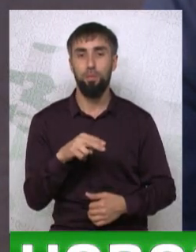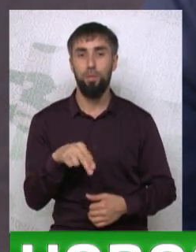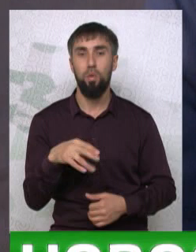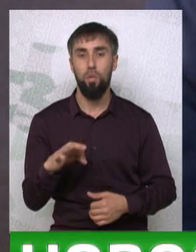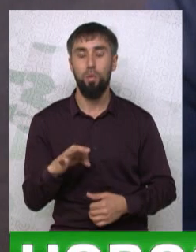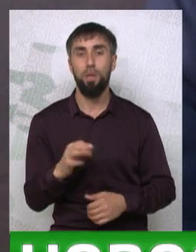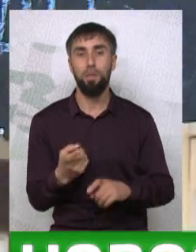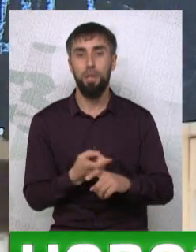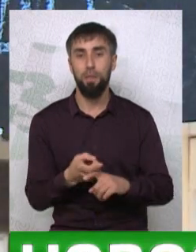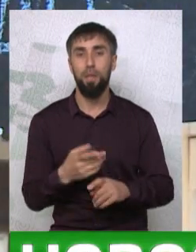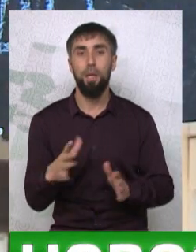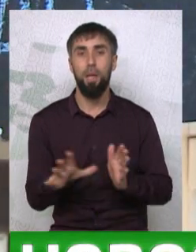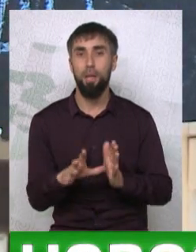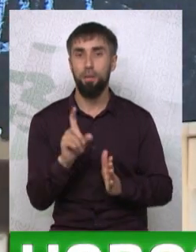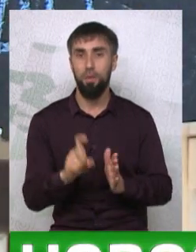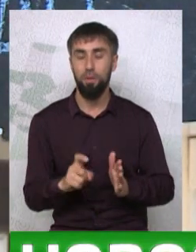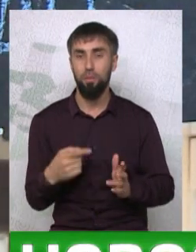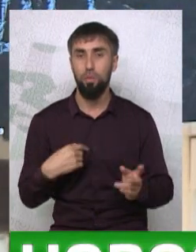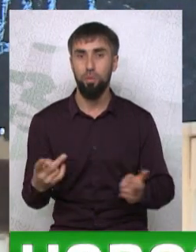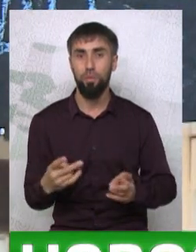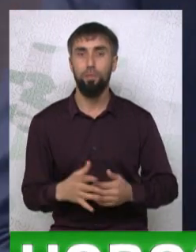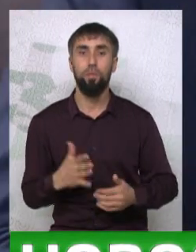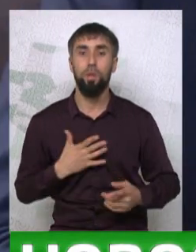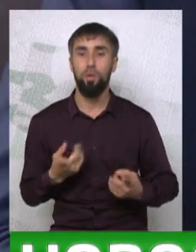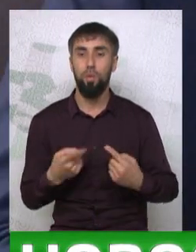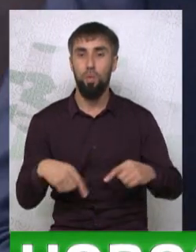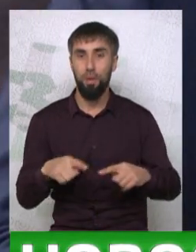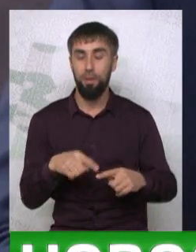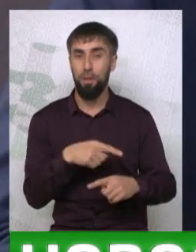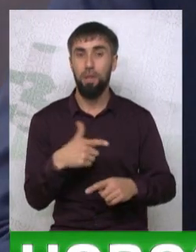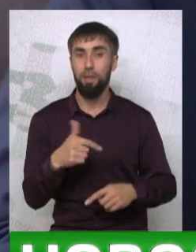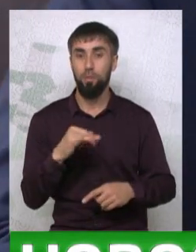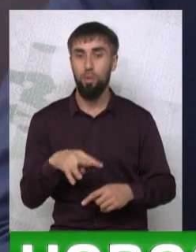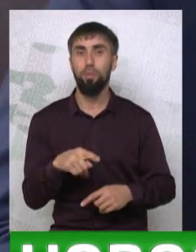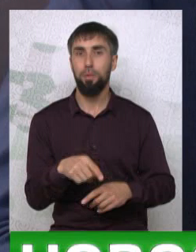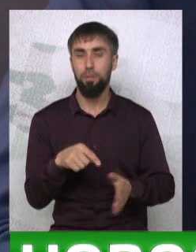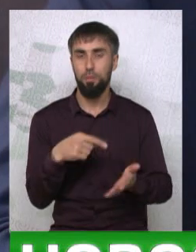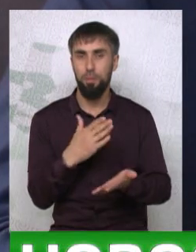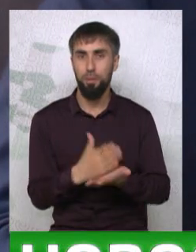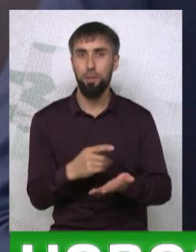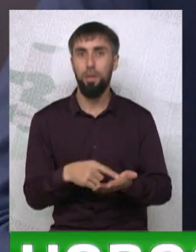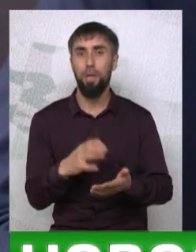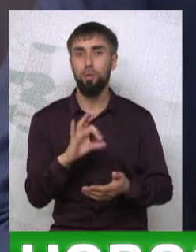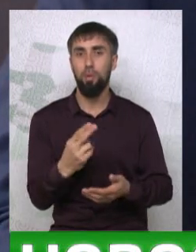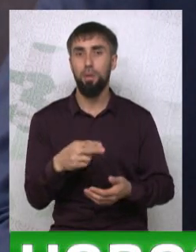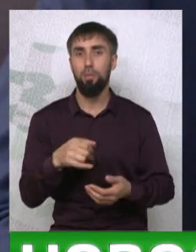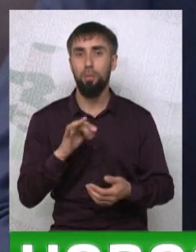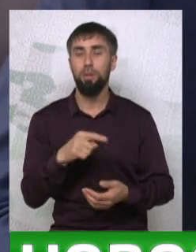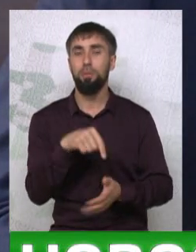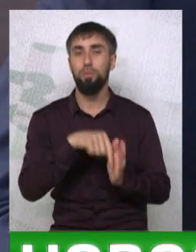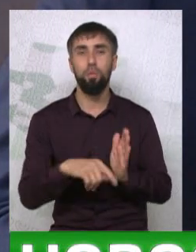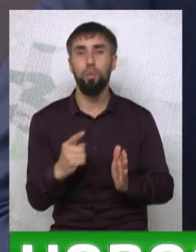ремонту. Электросварщики есть вакансия. Наша организация опять же представляет стабильный соцпакет. Для молодого работника